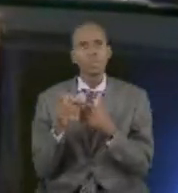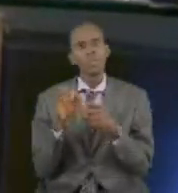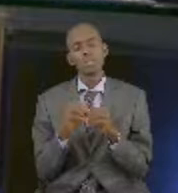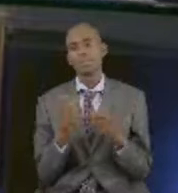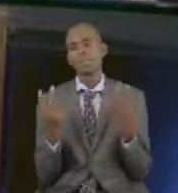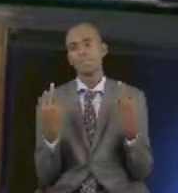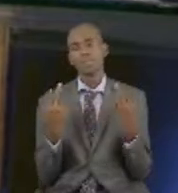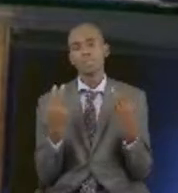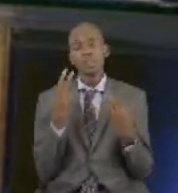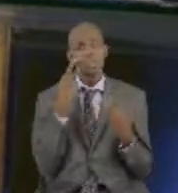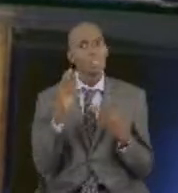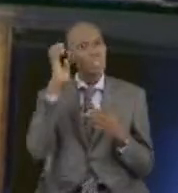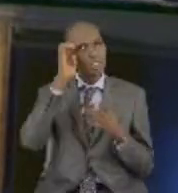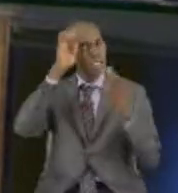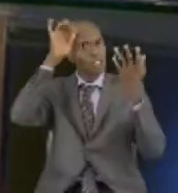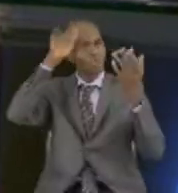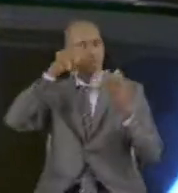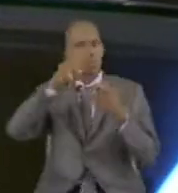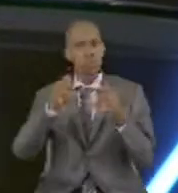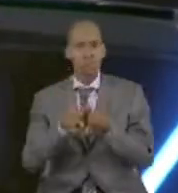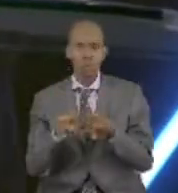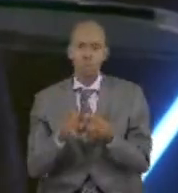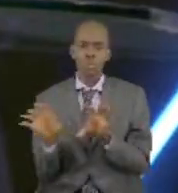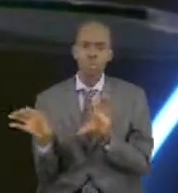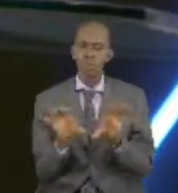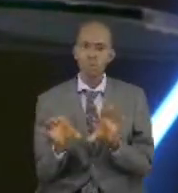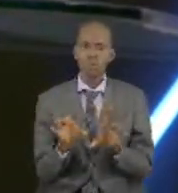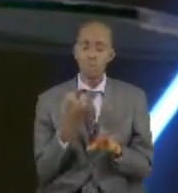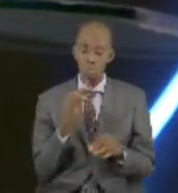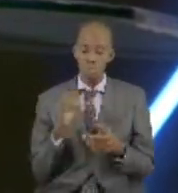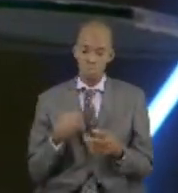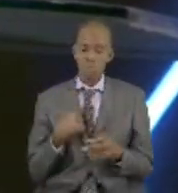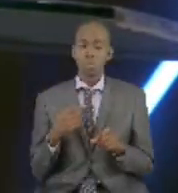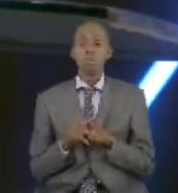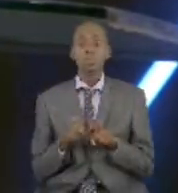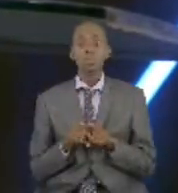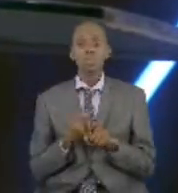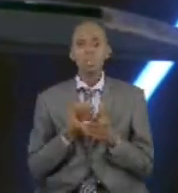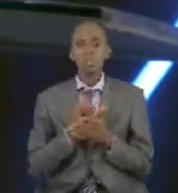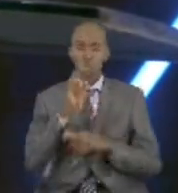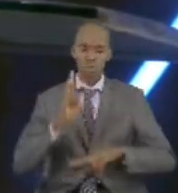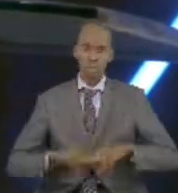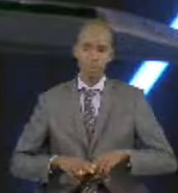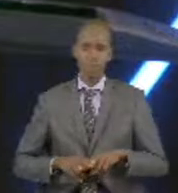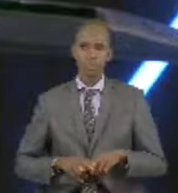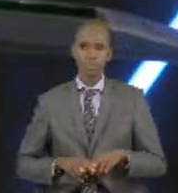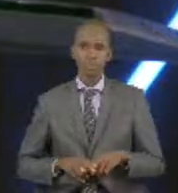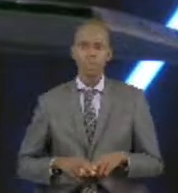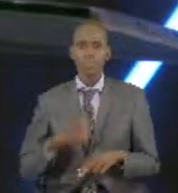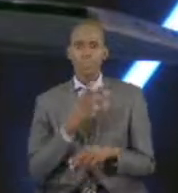Afin de ne pas courir ou avoir couru en vain, cela te concerne et me concerne. De sorte que tu puisses